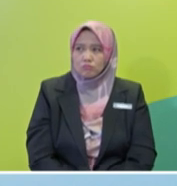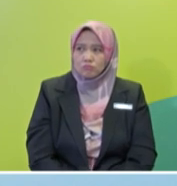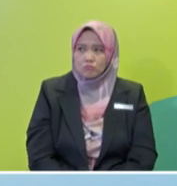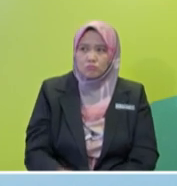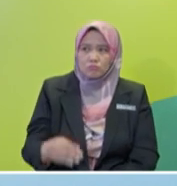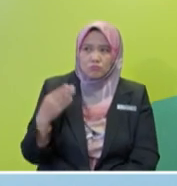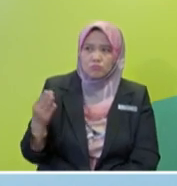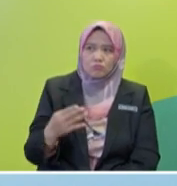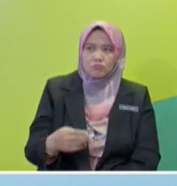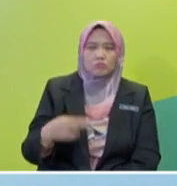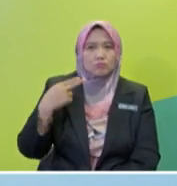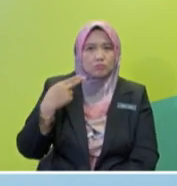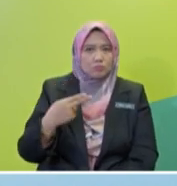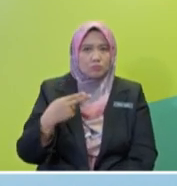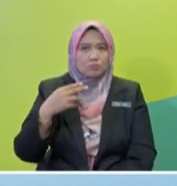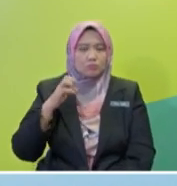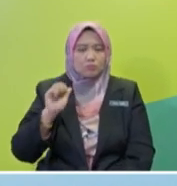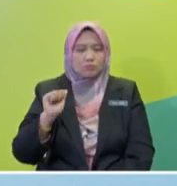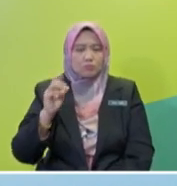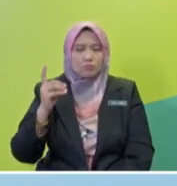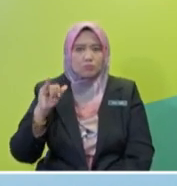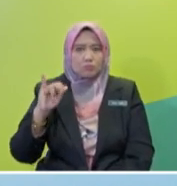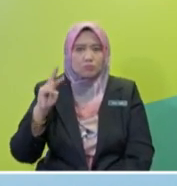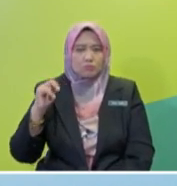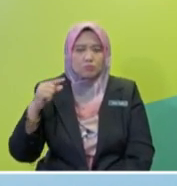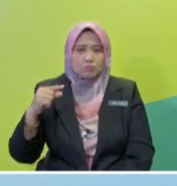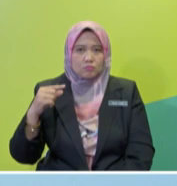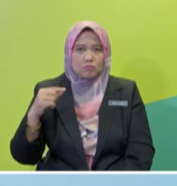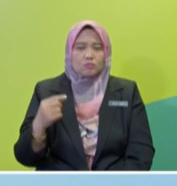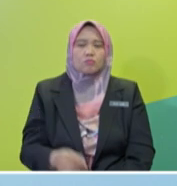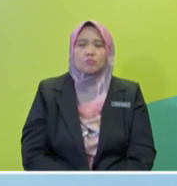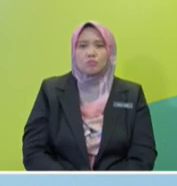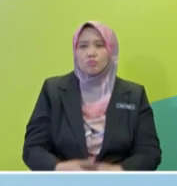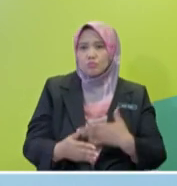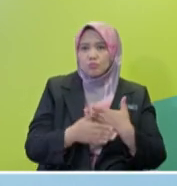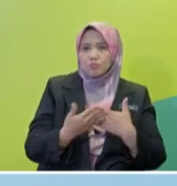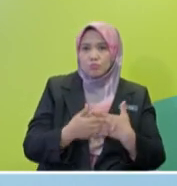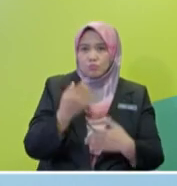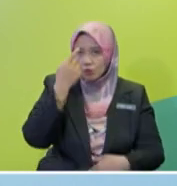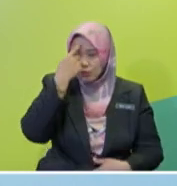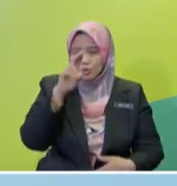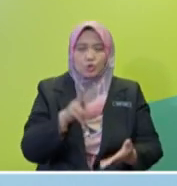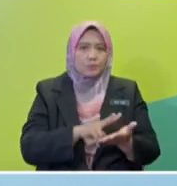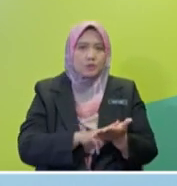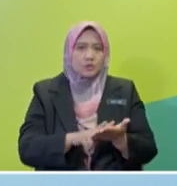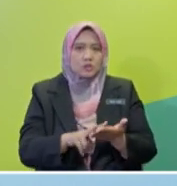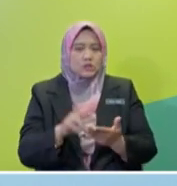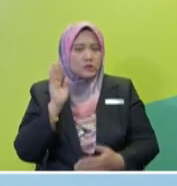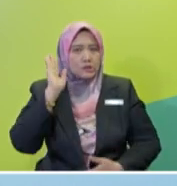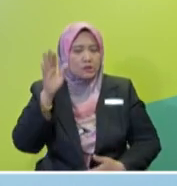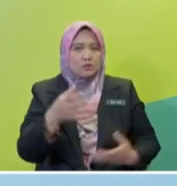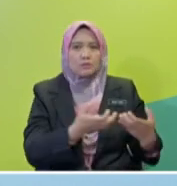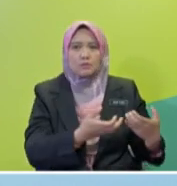memudahkan pembacaan Kenapa planet ini telah dipecahkan kepada bagian-bagian kecil